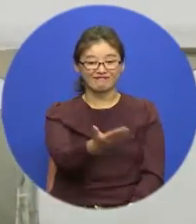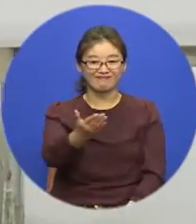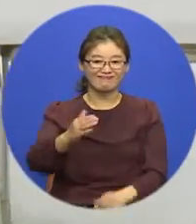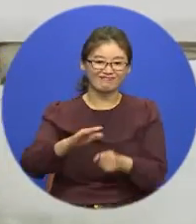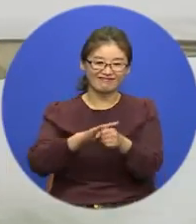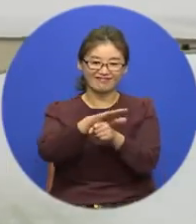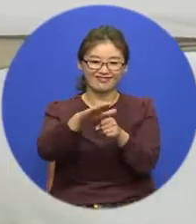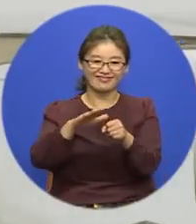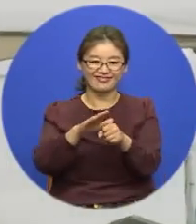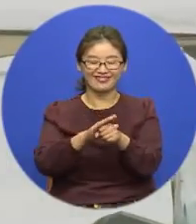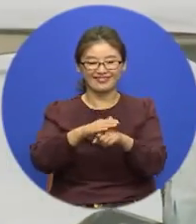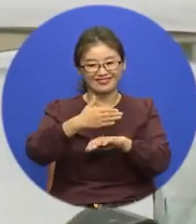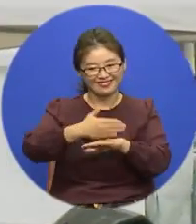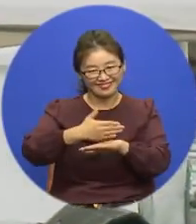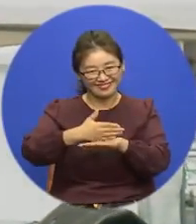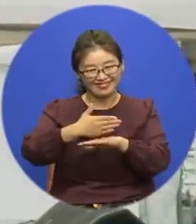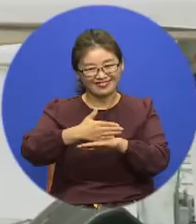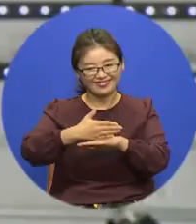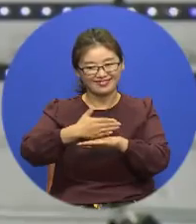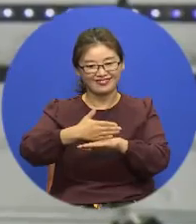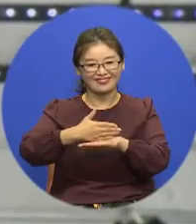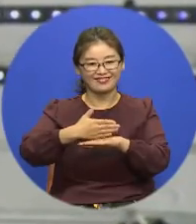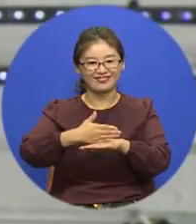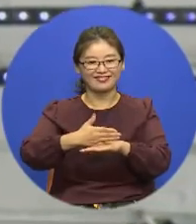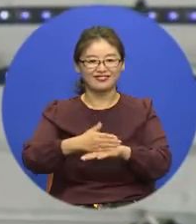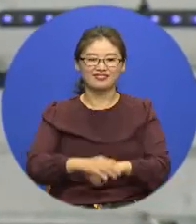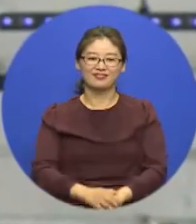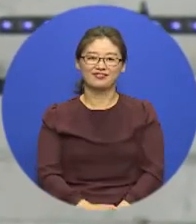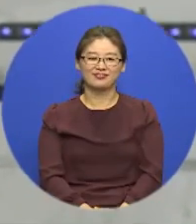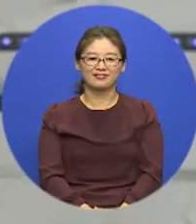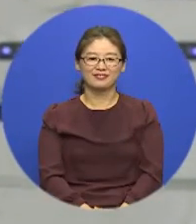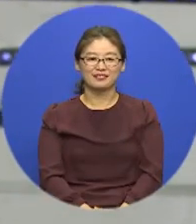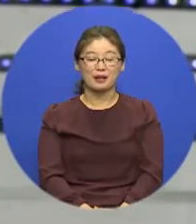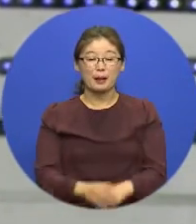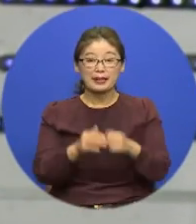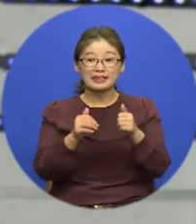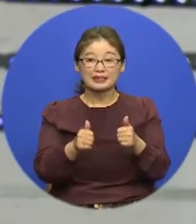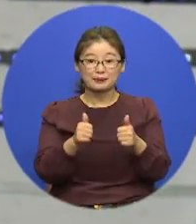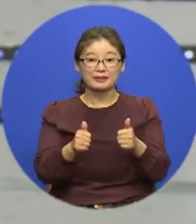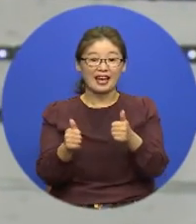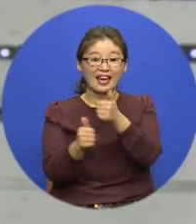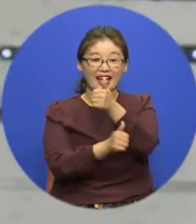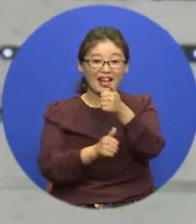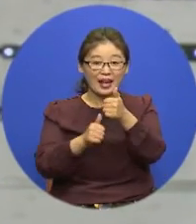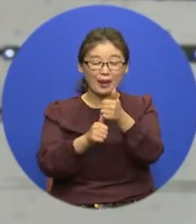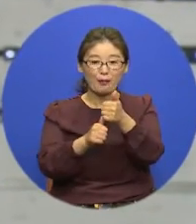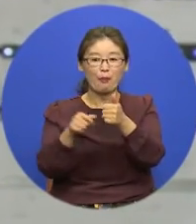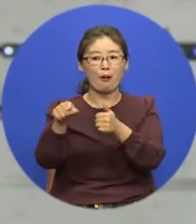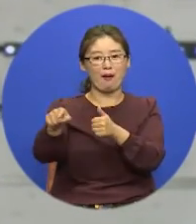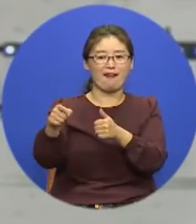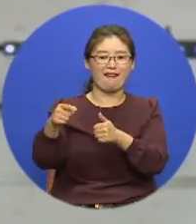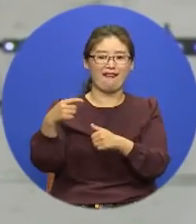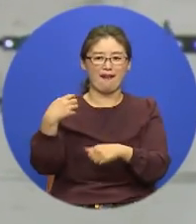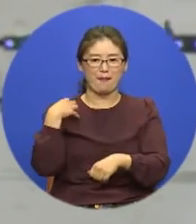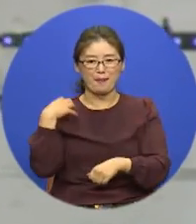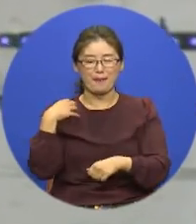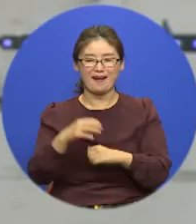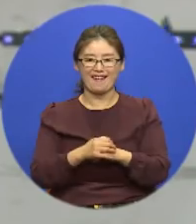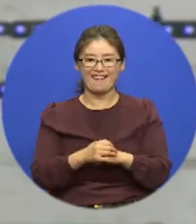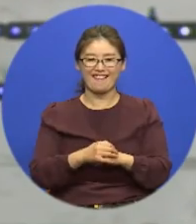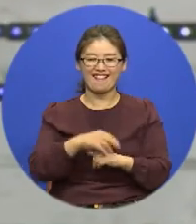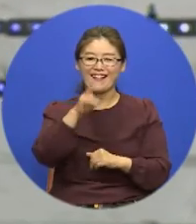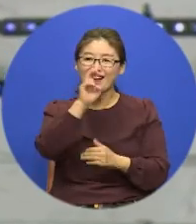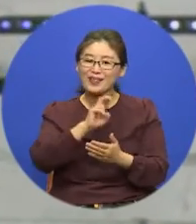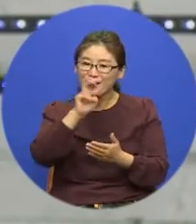여러분 사랑합니다. 고맙습니다. 감사합니다. 지금까지 심사위원을 맡고 계셨거든요. 야, 여러분 노래 안 들어볼 수가